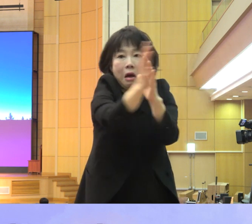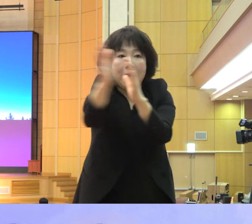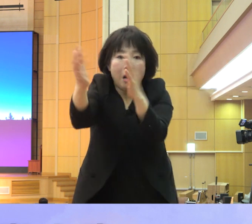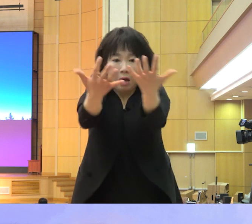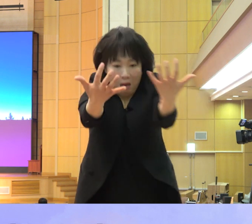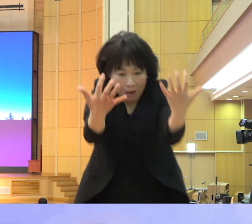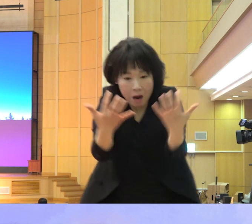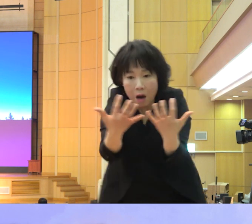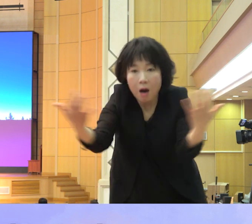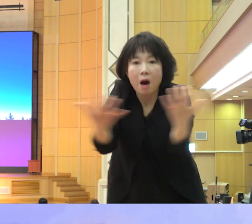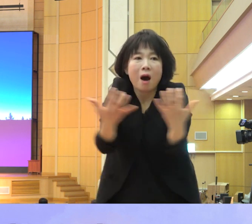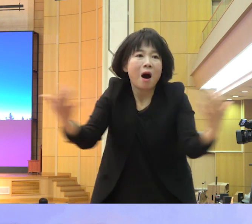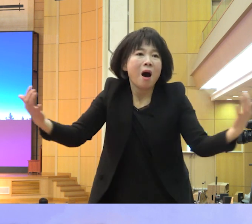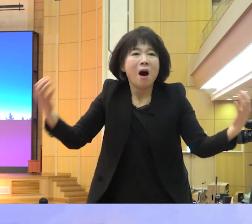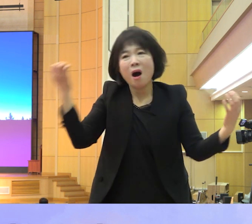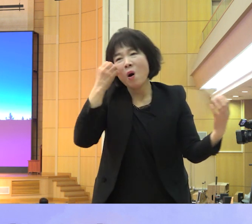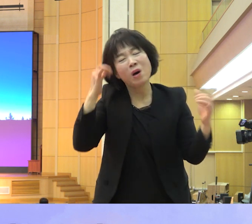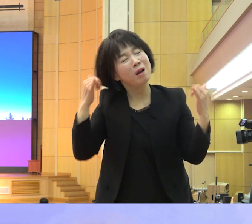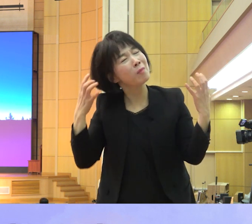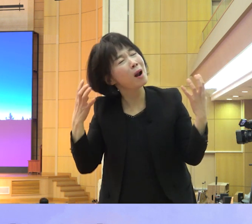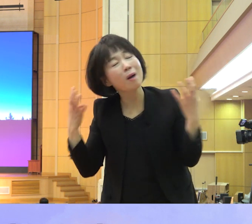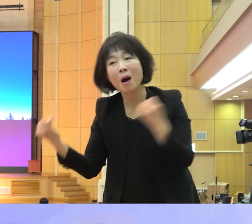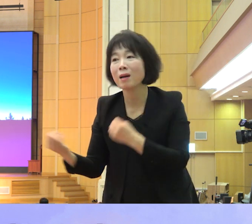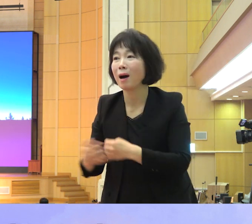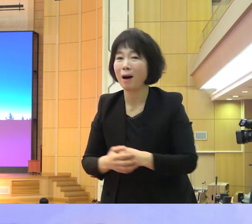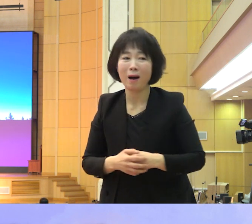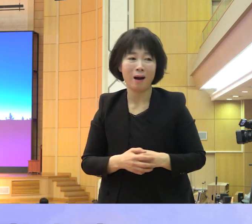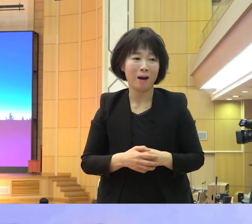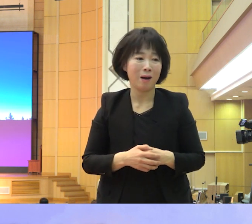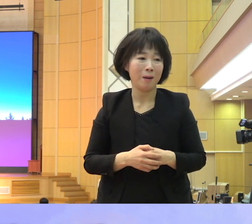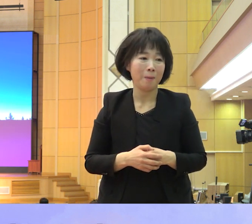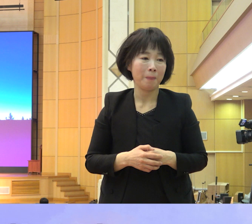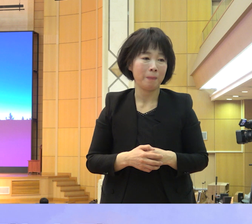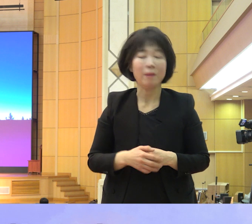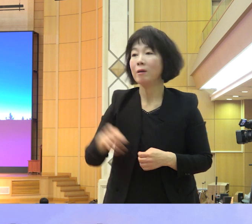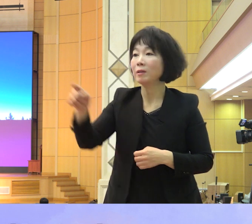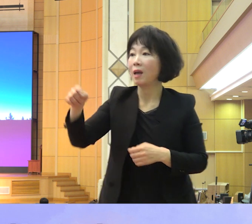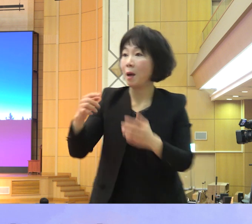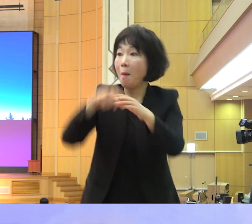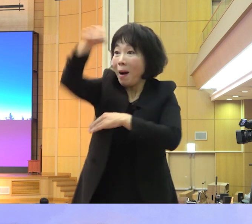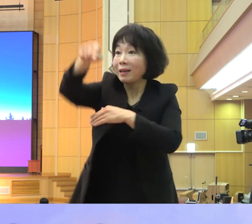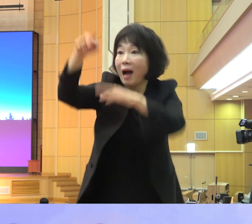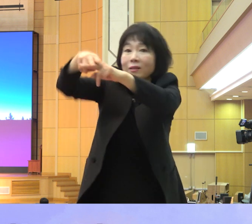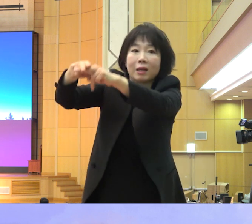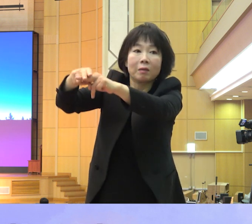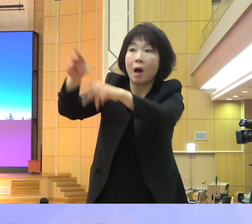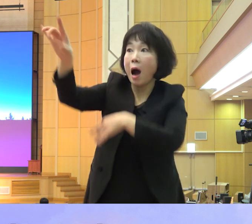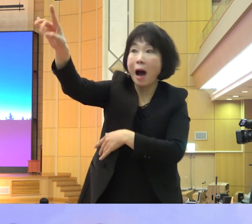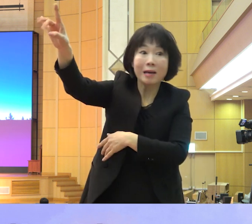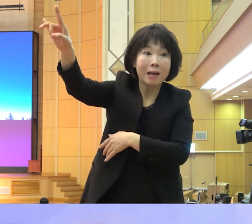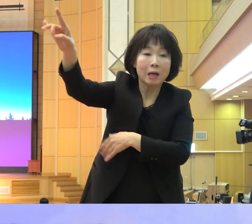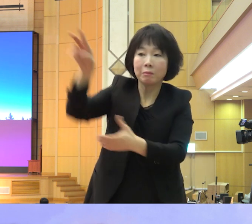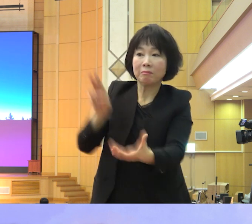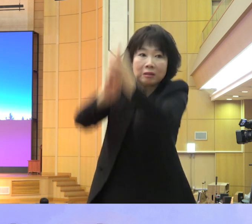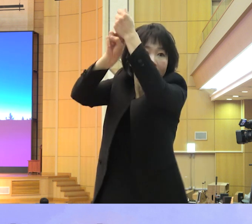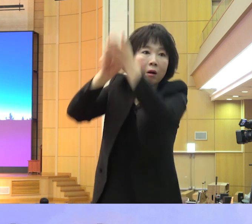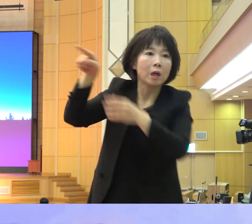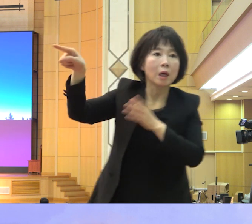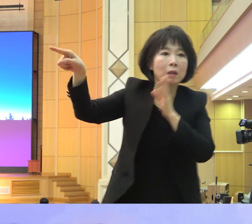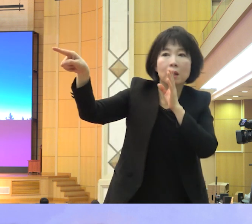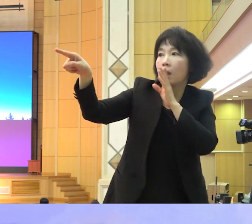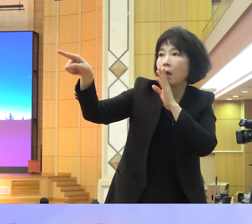사람들이 타는 인도의 제일 끝에와 앉아있는 사람이 기절이 났습니다. 그